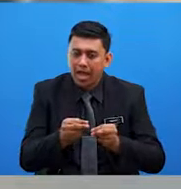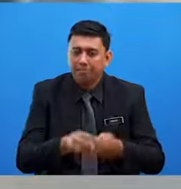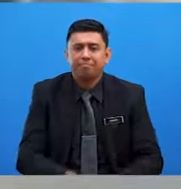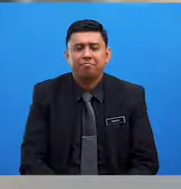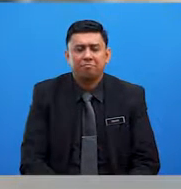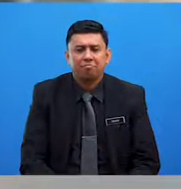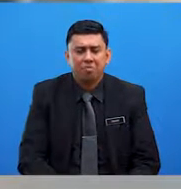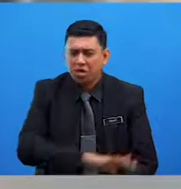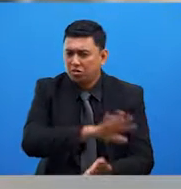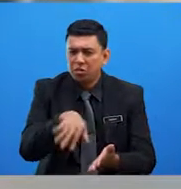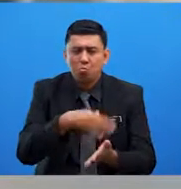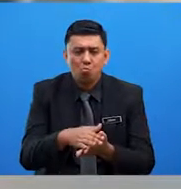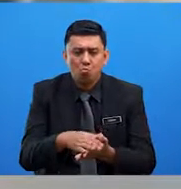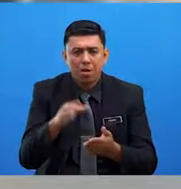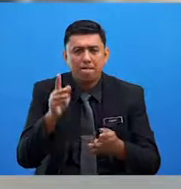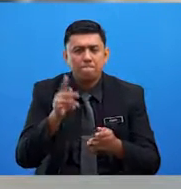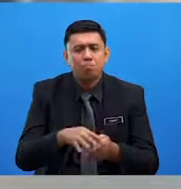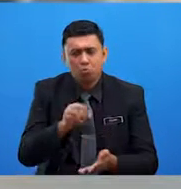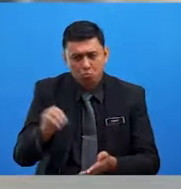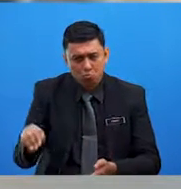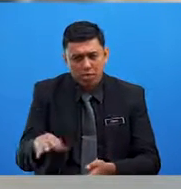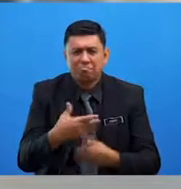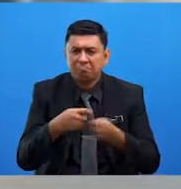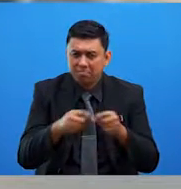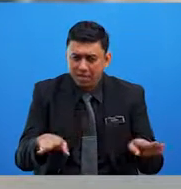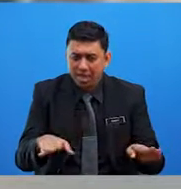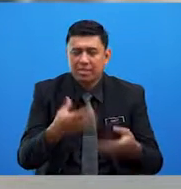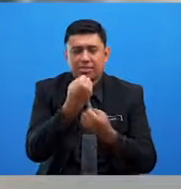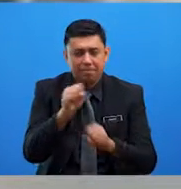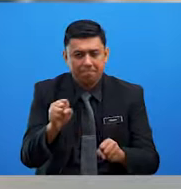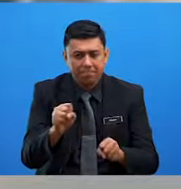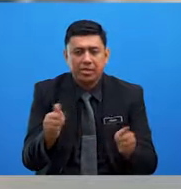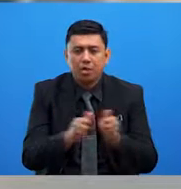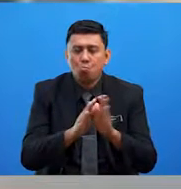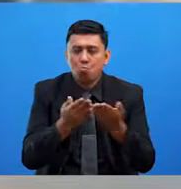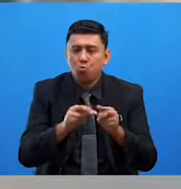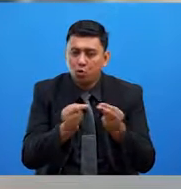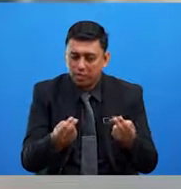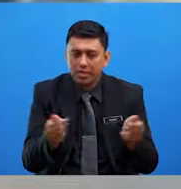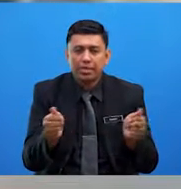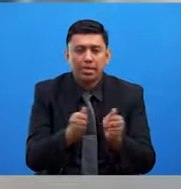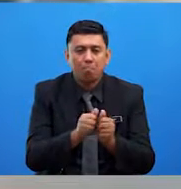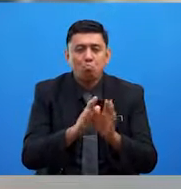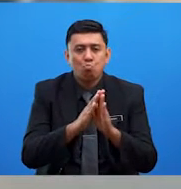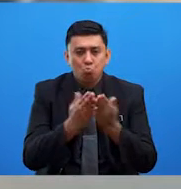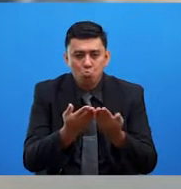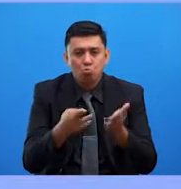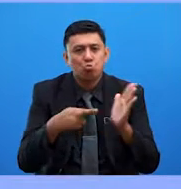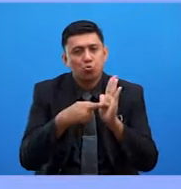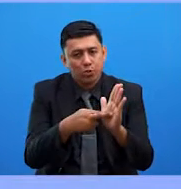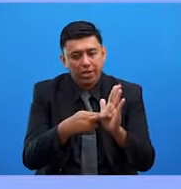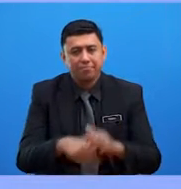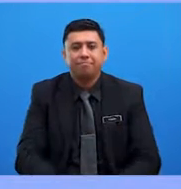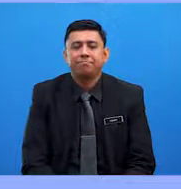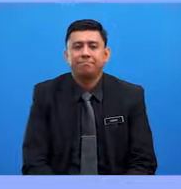Cikgu harap semua pelajar telah bersedia dengan buku nota atau buku rujukan masing-masing.